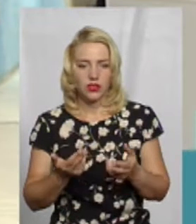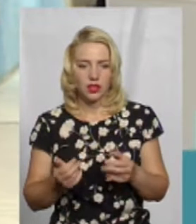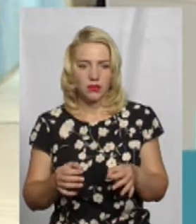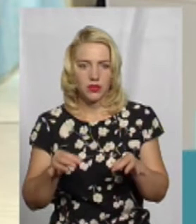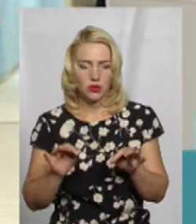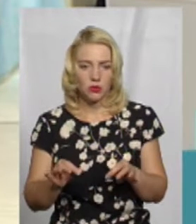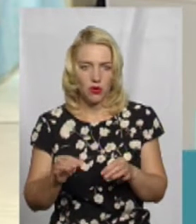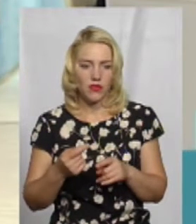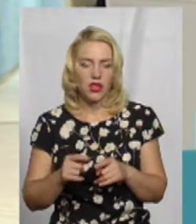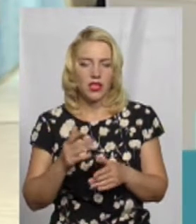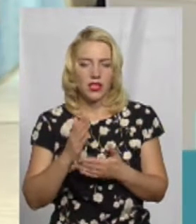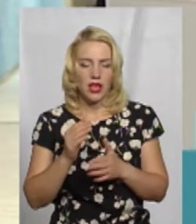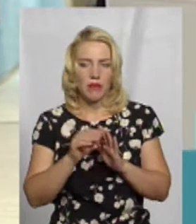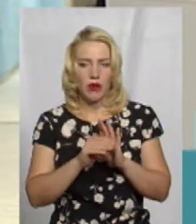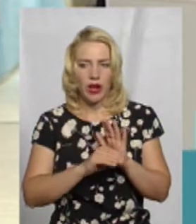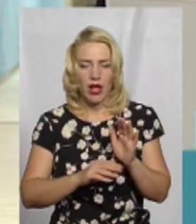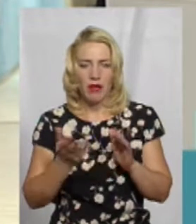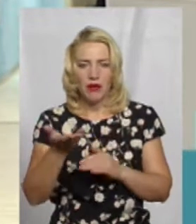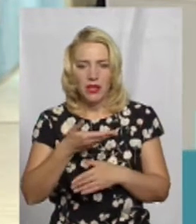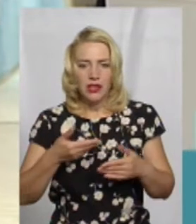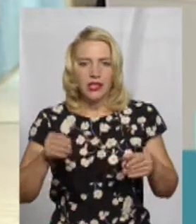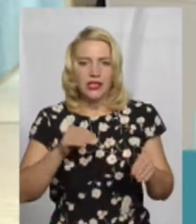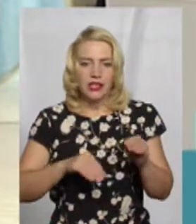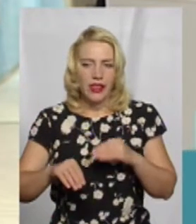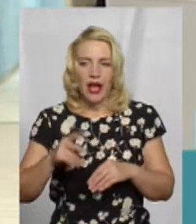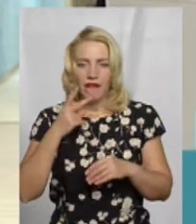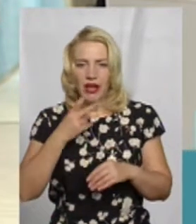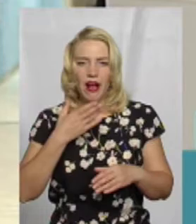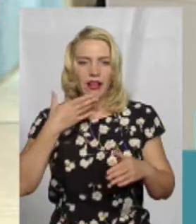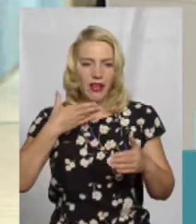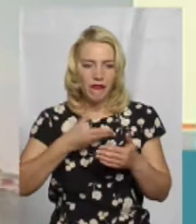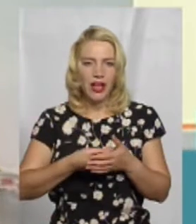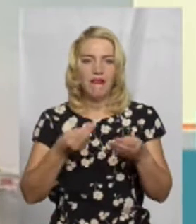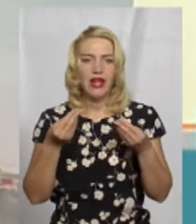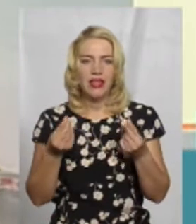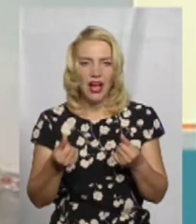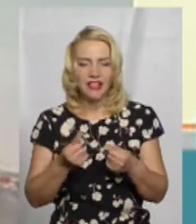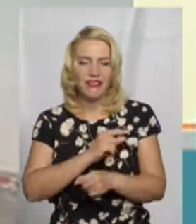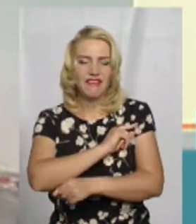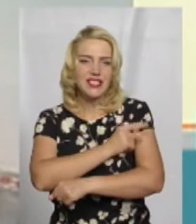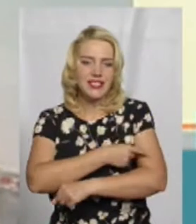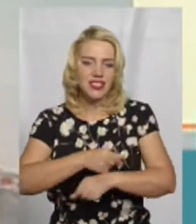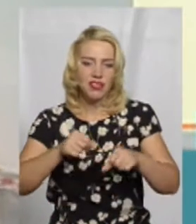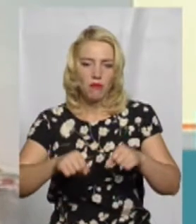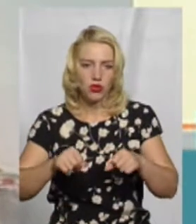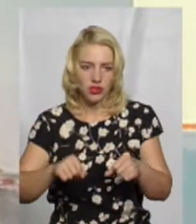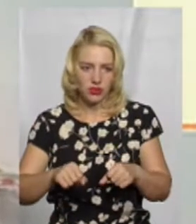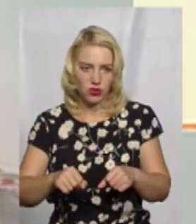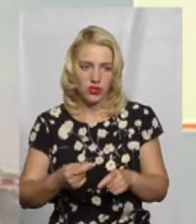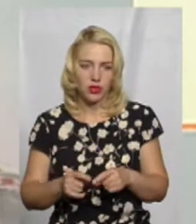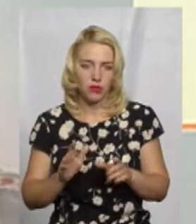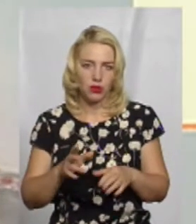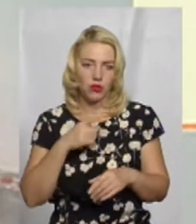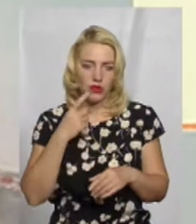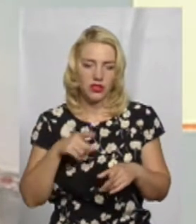Безумовно, певні програми ми складаємо, зважаючи на свої фінансові, фізичні можливості, навіть будемо говорити